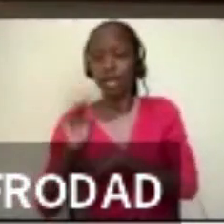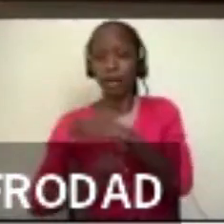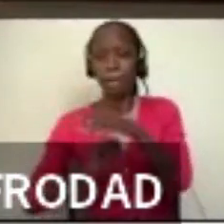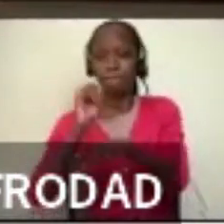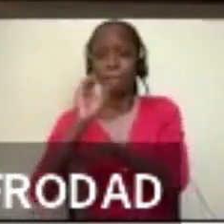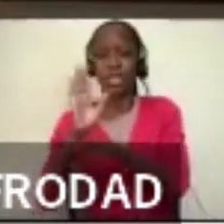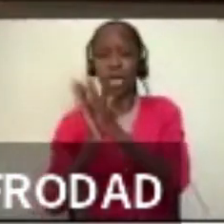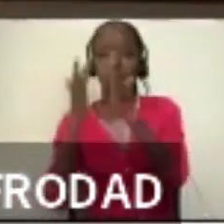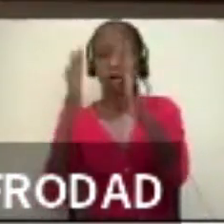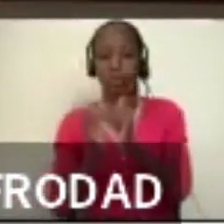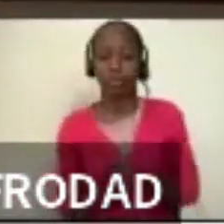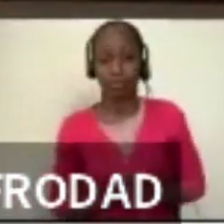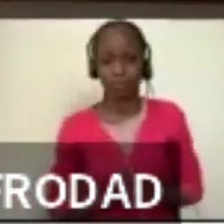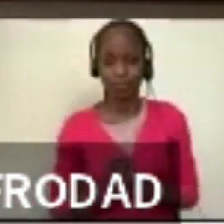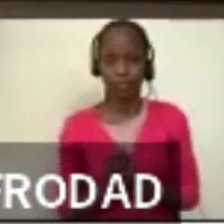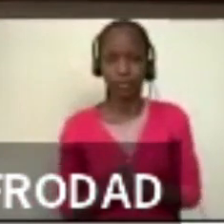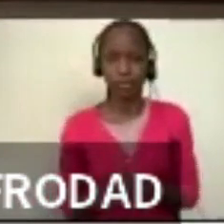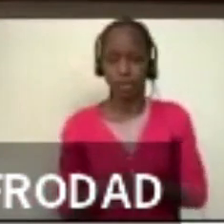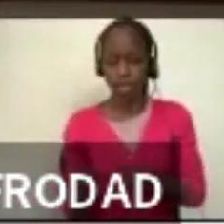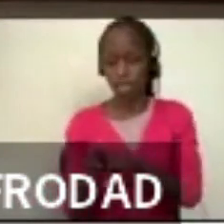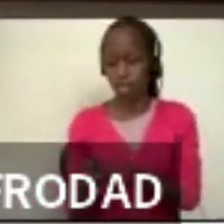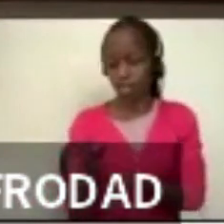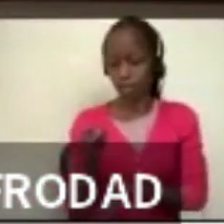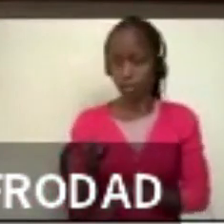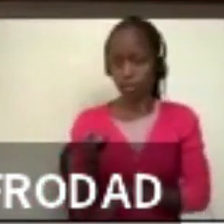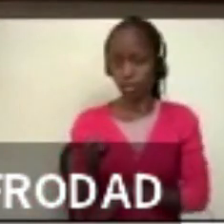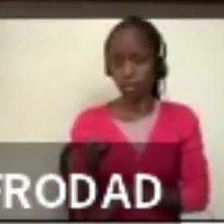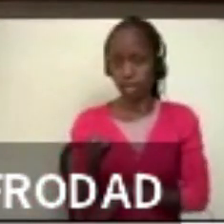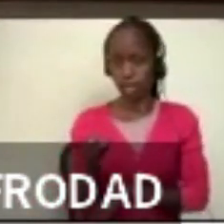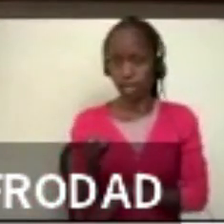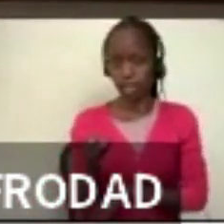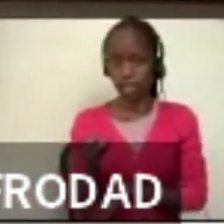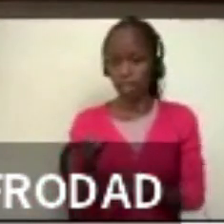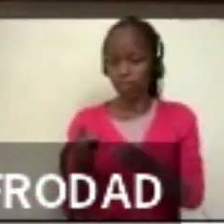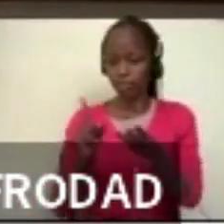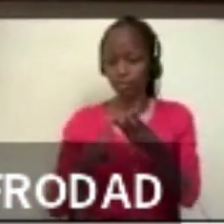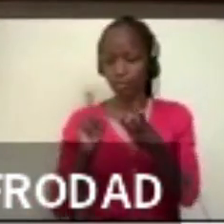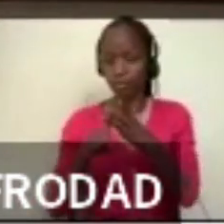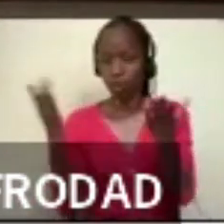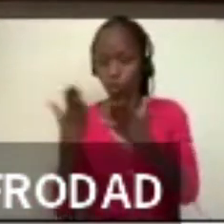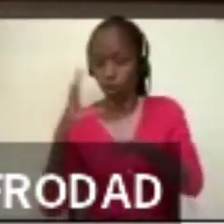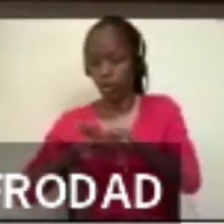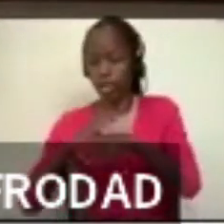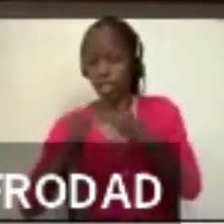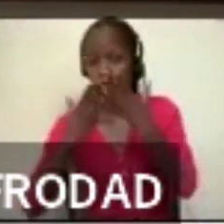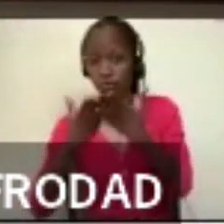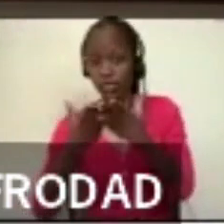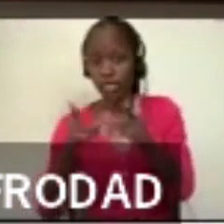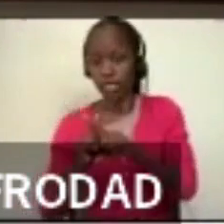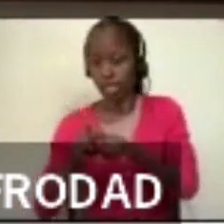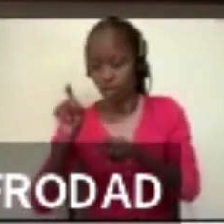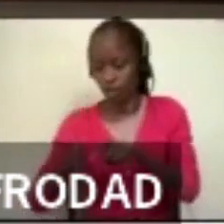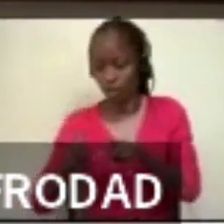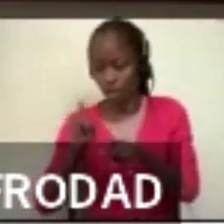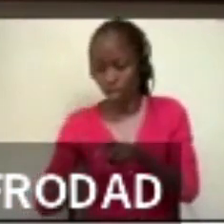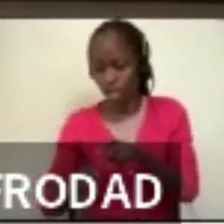Donc voilà un peu sur où trouver l'information. Il faut se poser la question, il faut être curieux, il faut regarder autour de soi